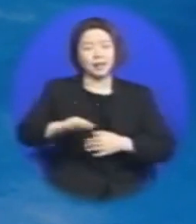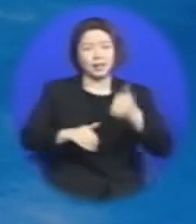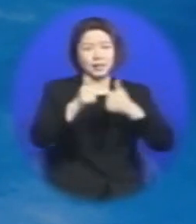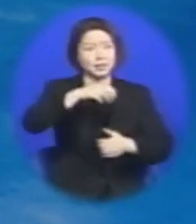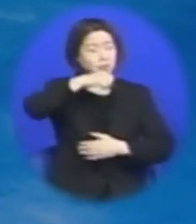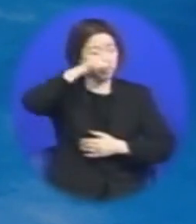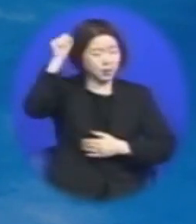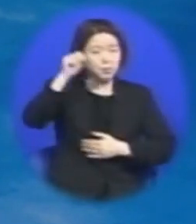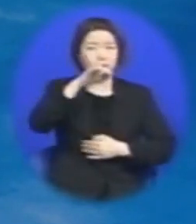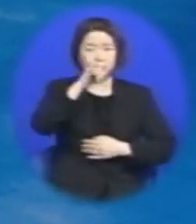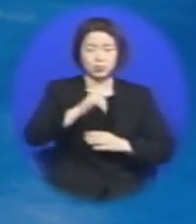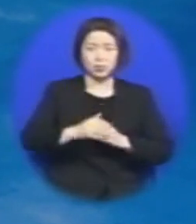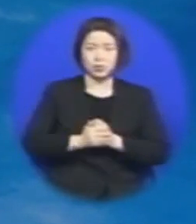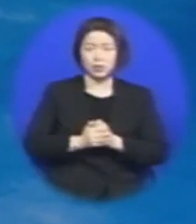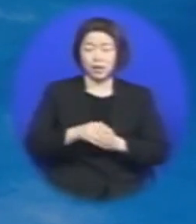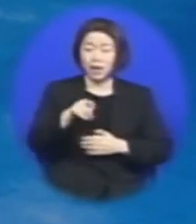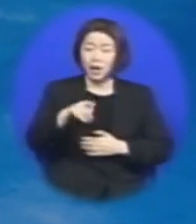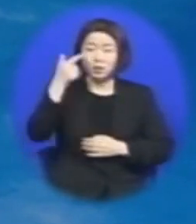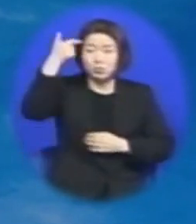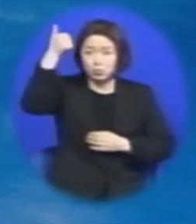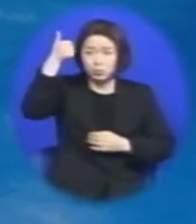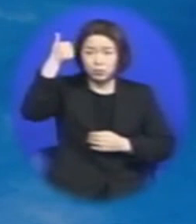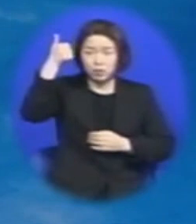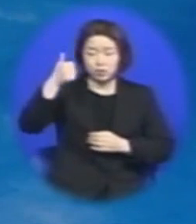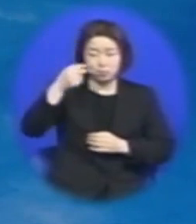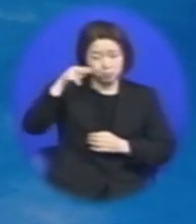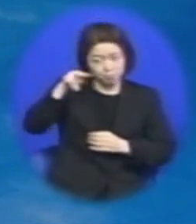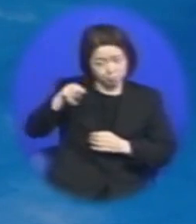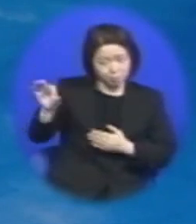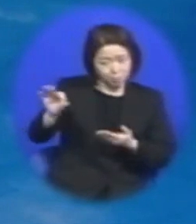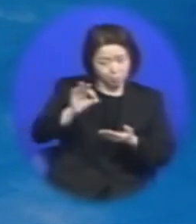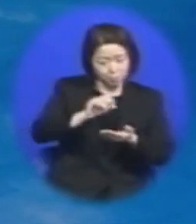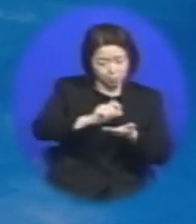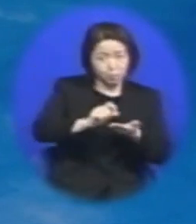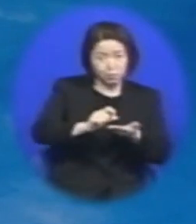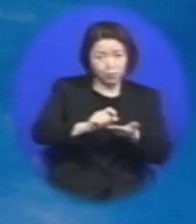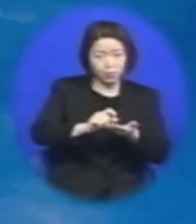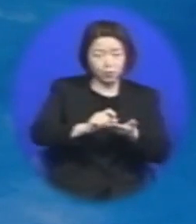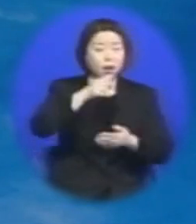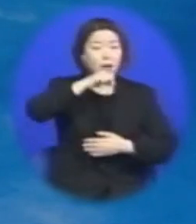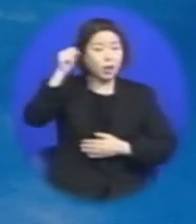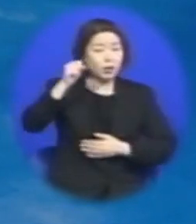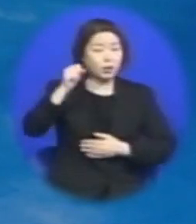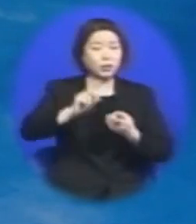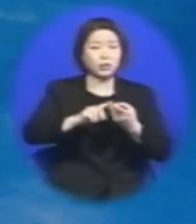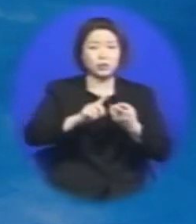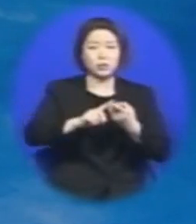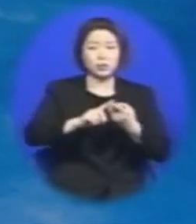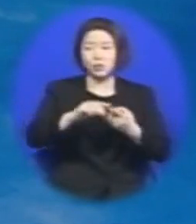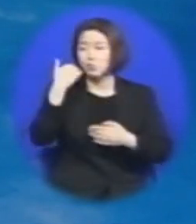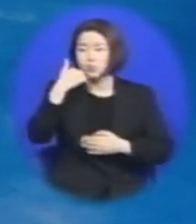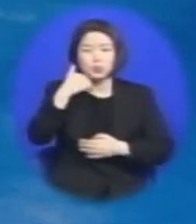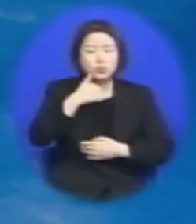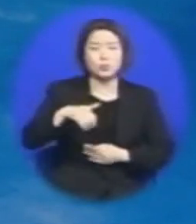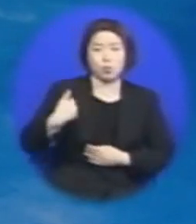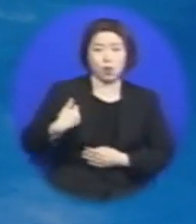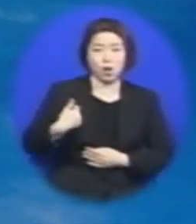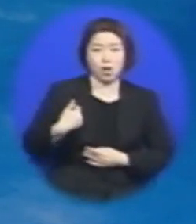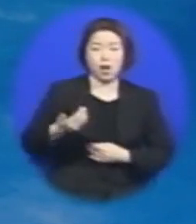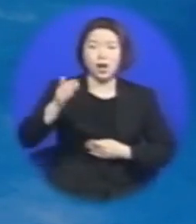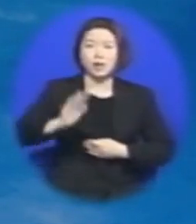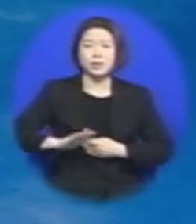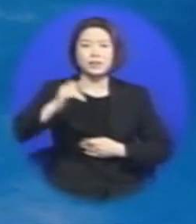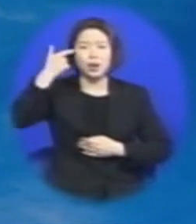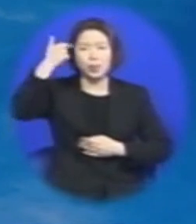했습니다 그 목사님이 컨닝을 해서 시험에 합격했는지 아무도 모릅니다 목사님만 알고 계 그런데 그